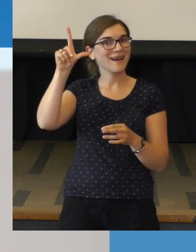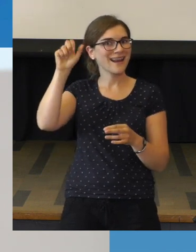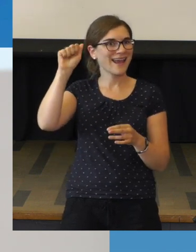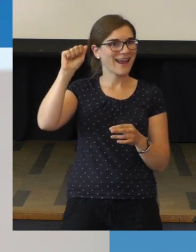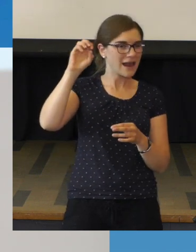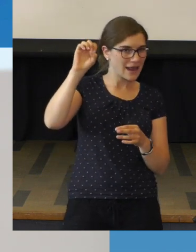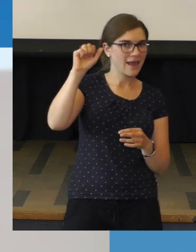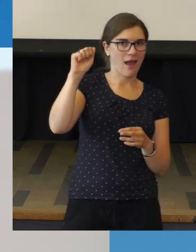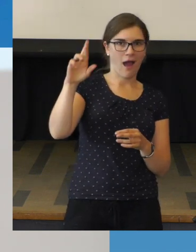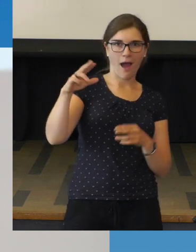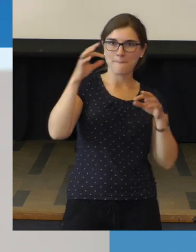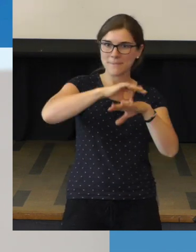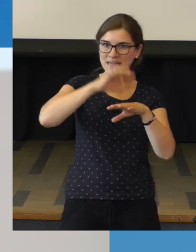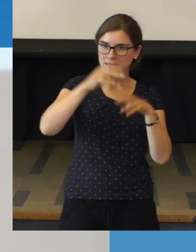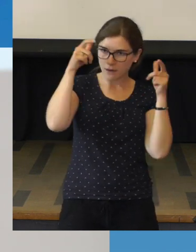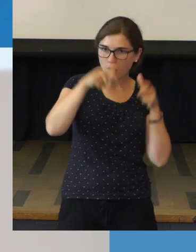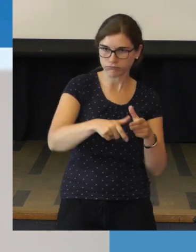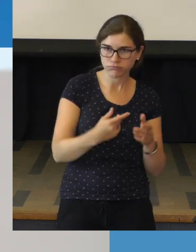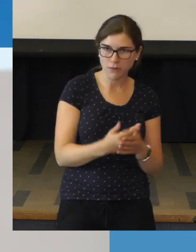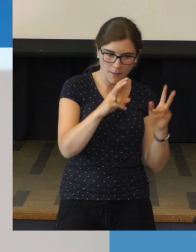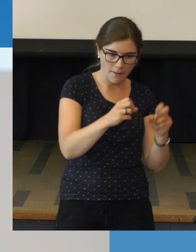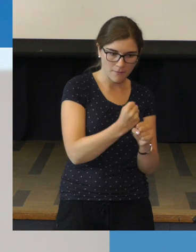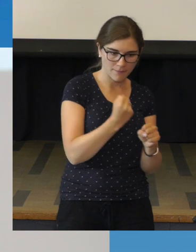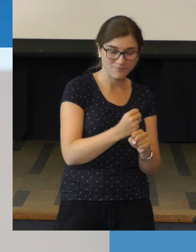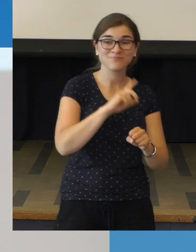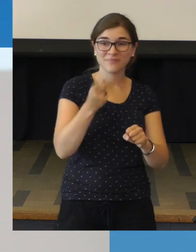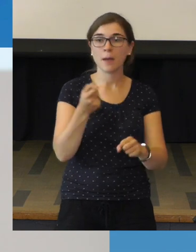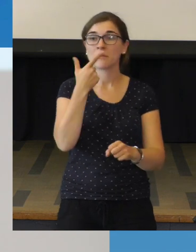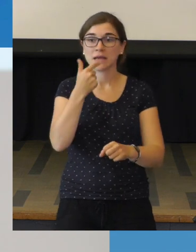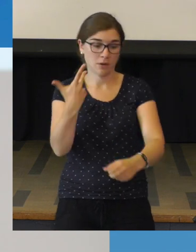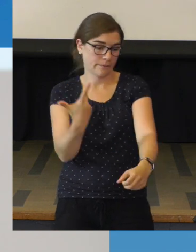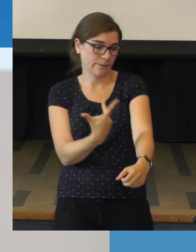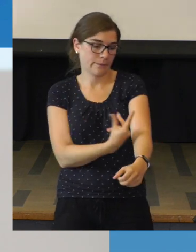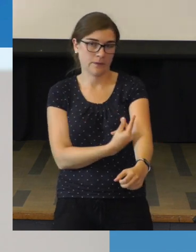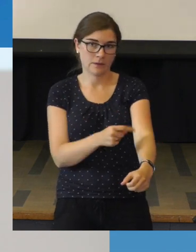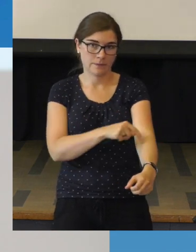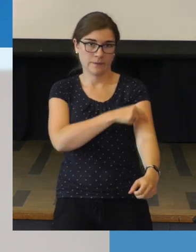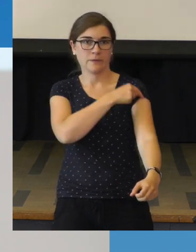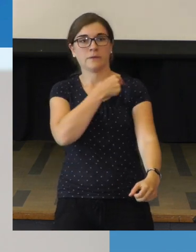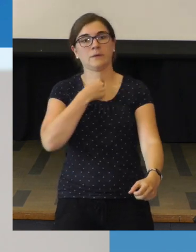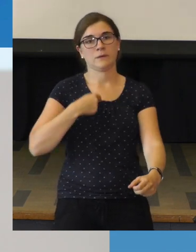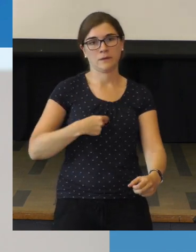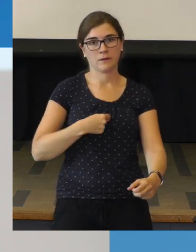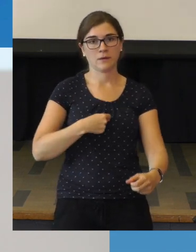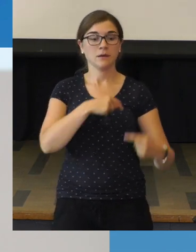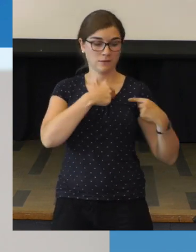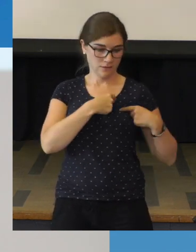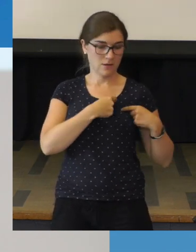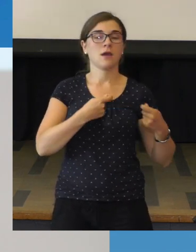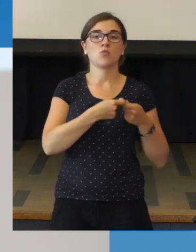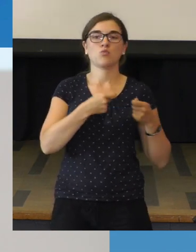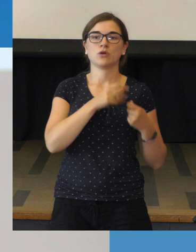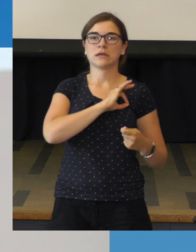gibt. Bei dieser Methode wird ihnen ein Medikament gespritzt und dieses Medikament kann in die